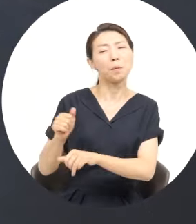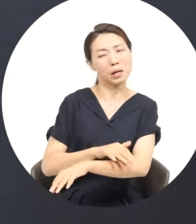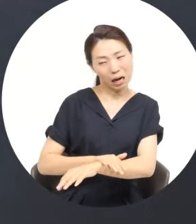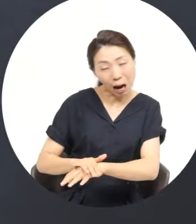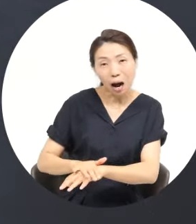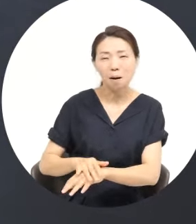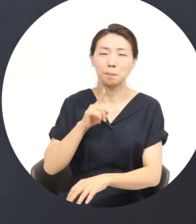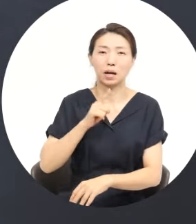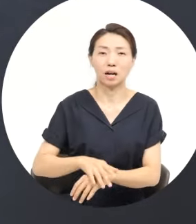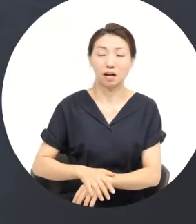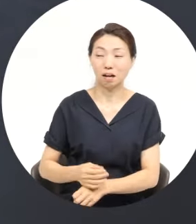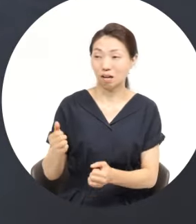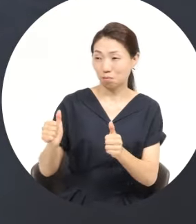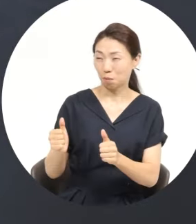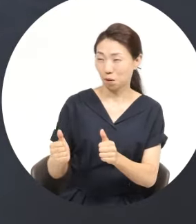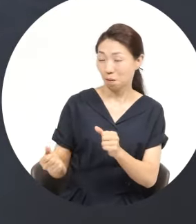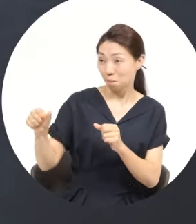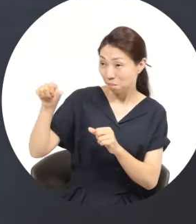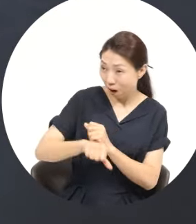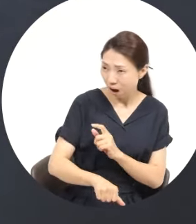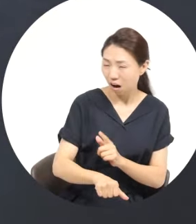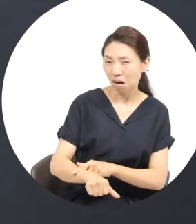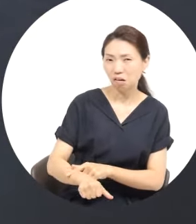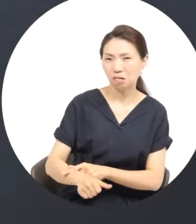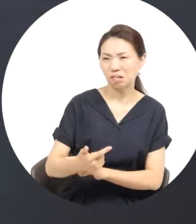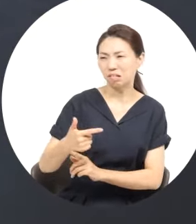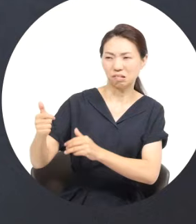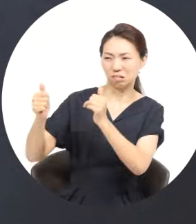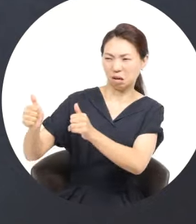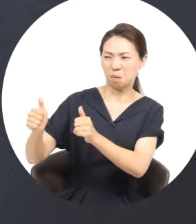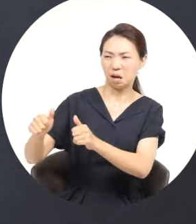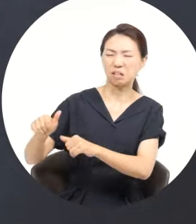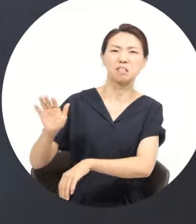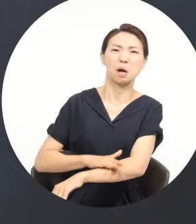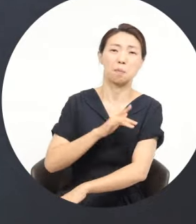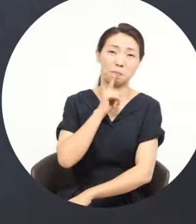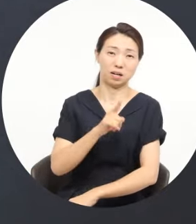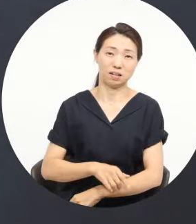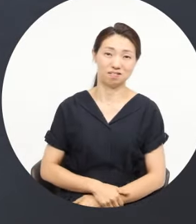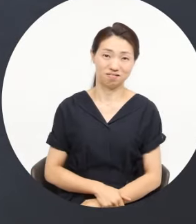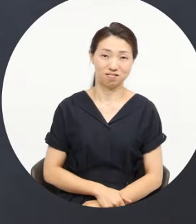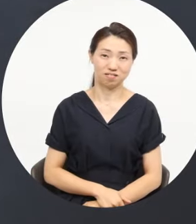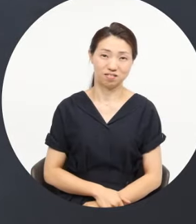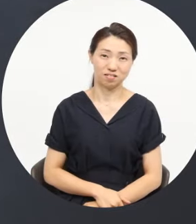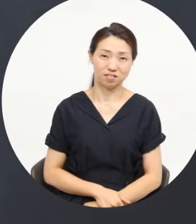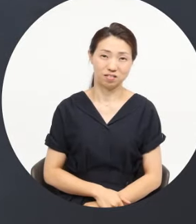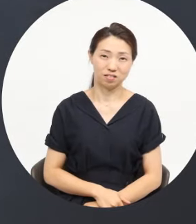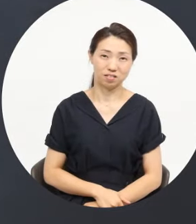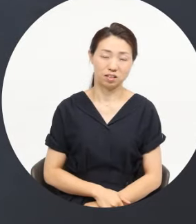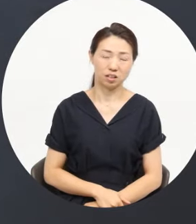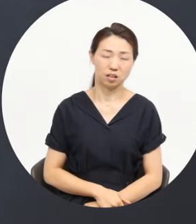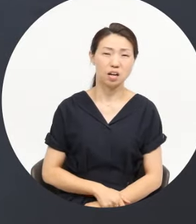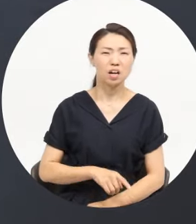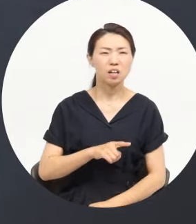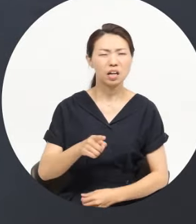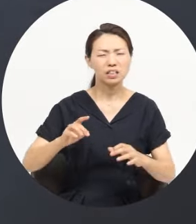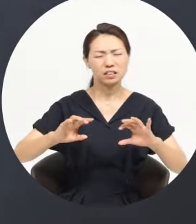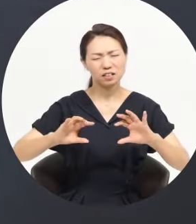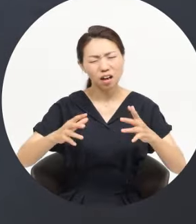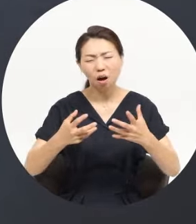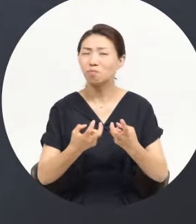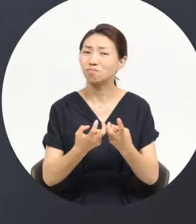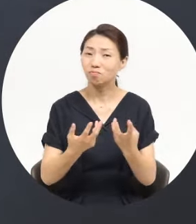이기면 그래도 아직 사법부는 살아있다 이러고 이 세상이 그렇다는 거예요.